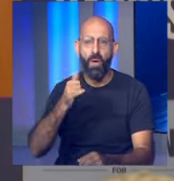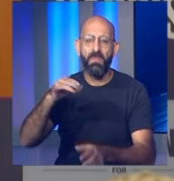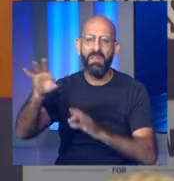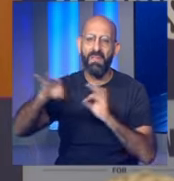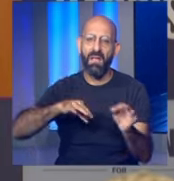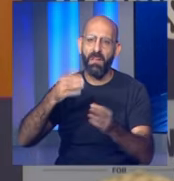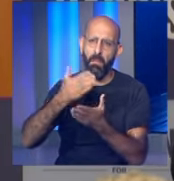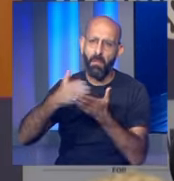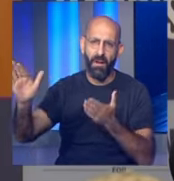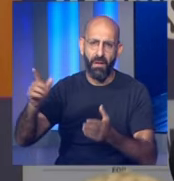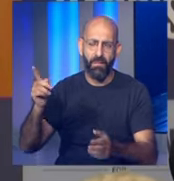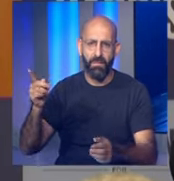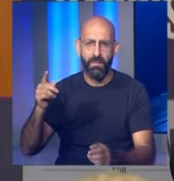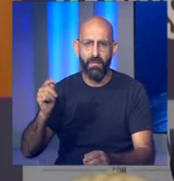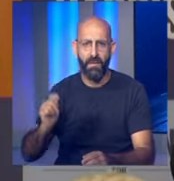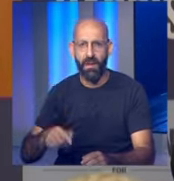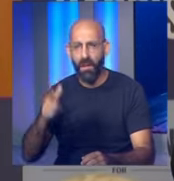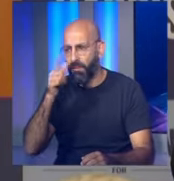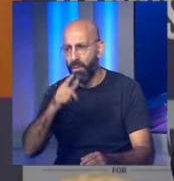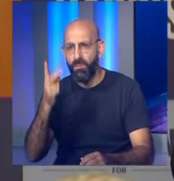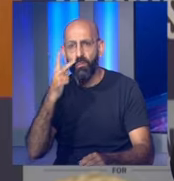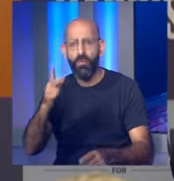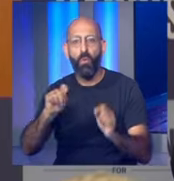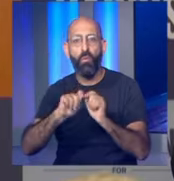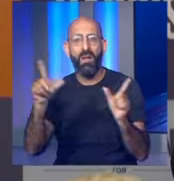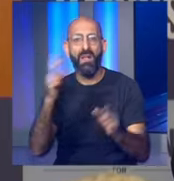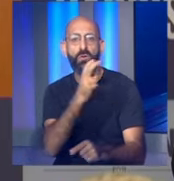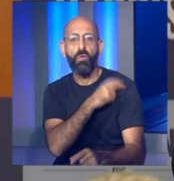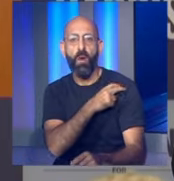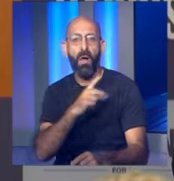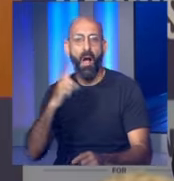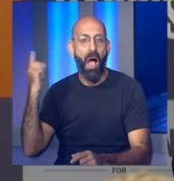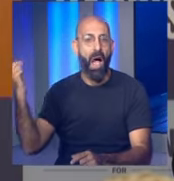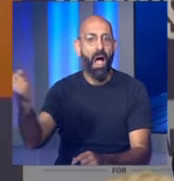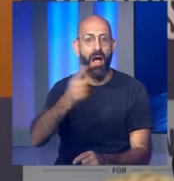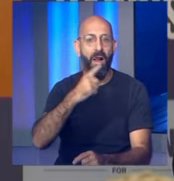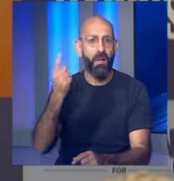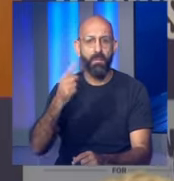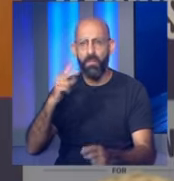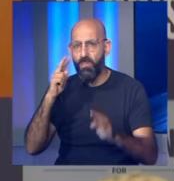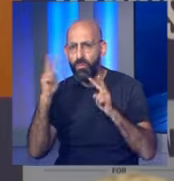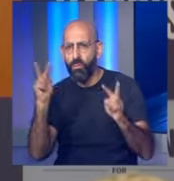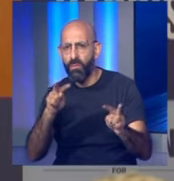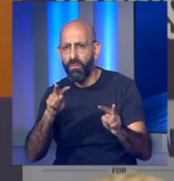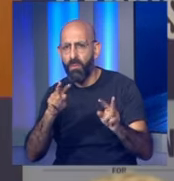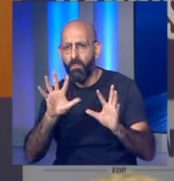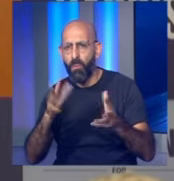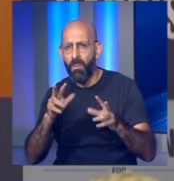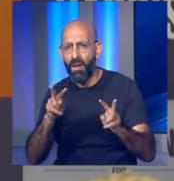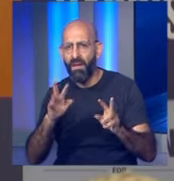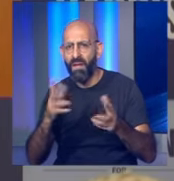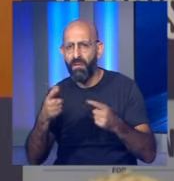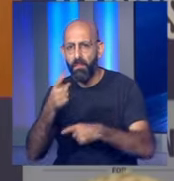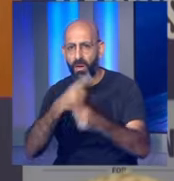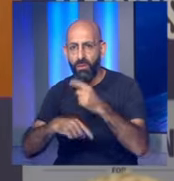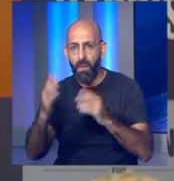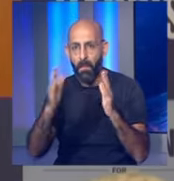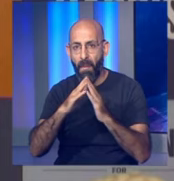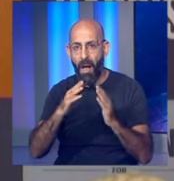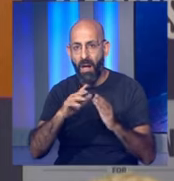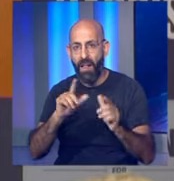ويستطيع الكثير من الأمريكيين الإدلاء بأصواتهم قبيل يوم الانتخابات في 25 الثاني المقبل. وكان